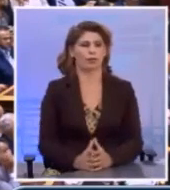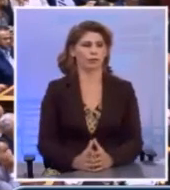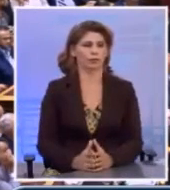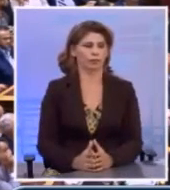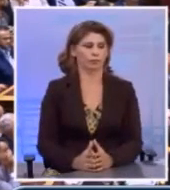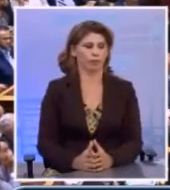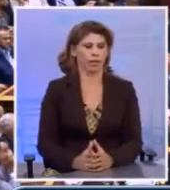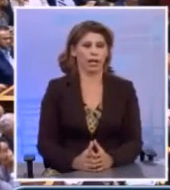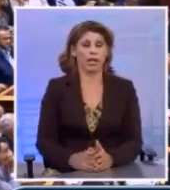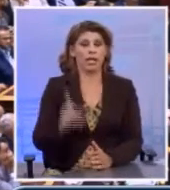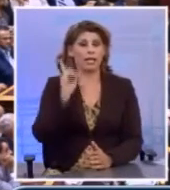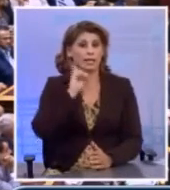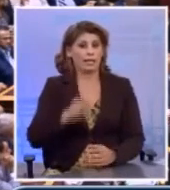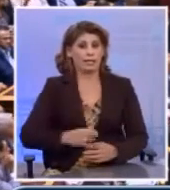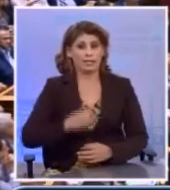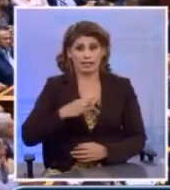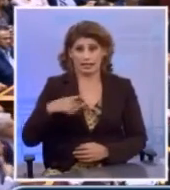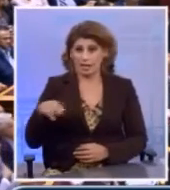Κυρίες και κύριοι συνάδελφοι,